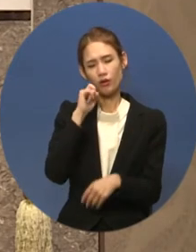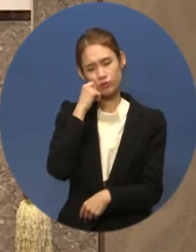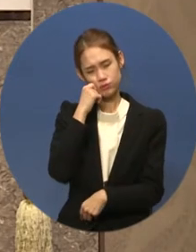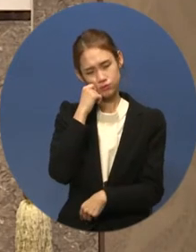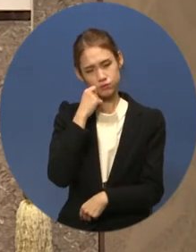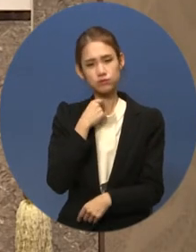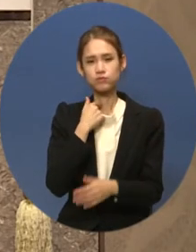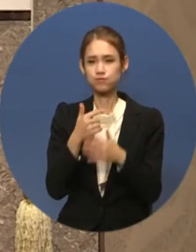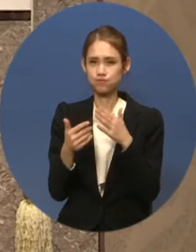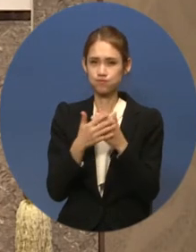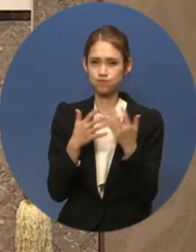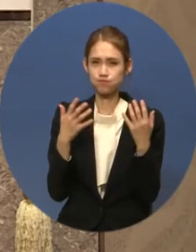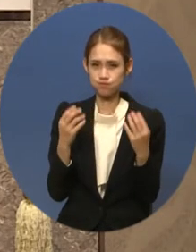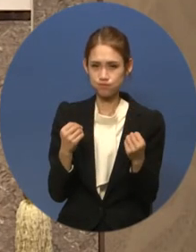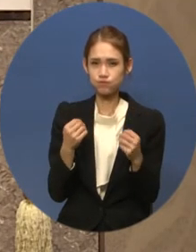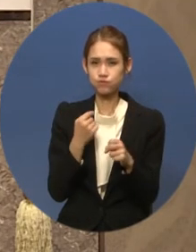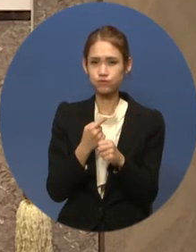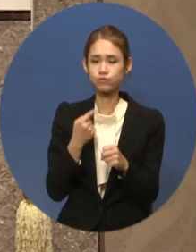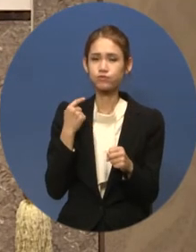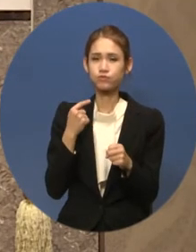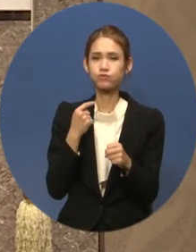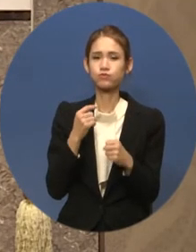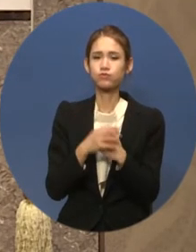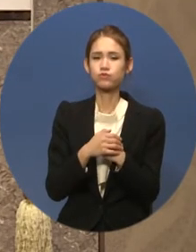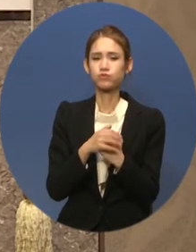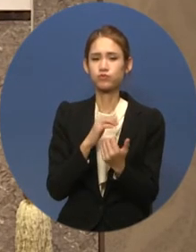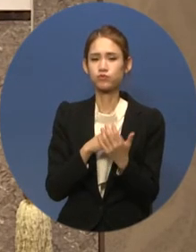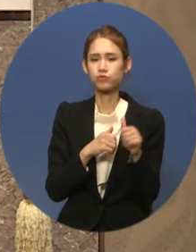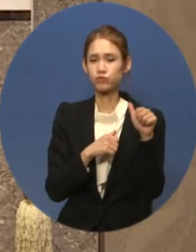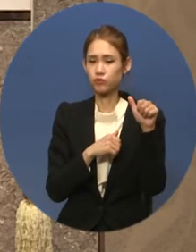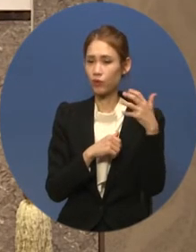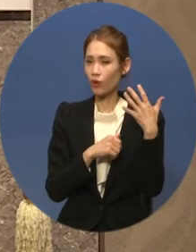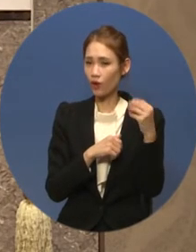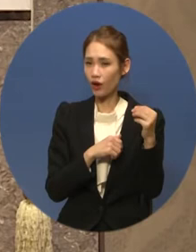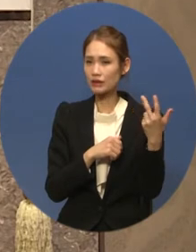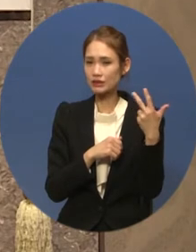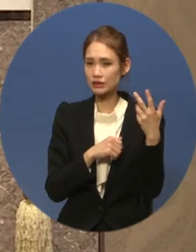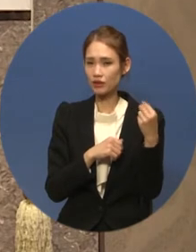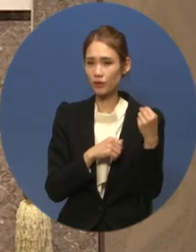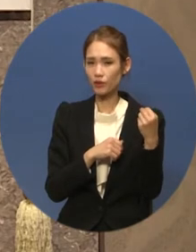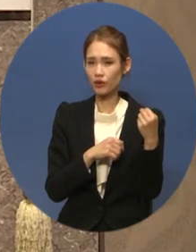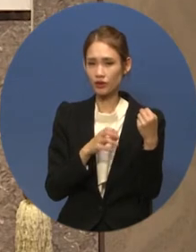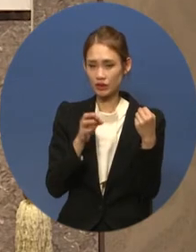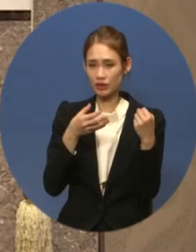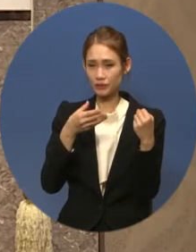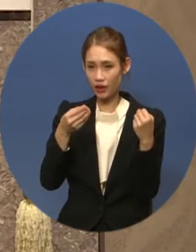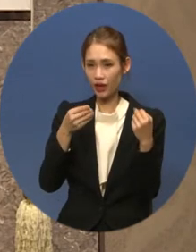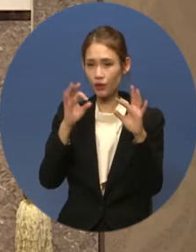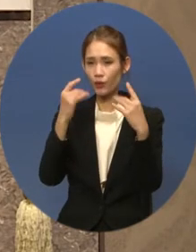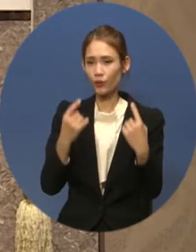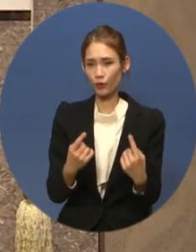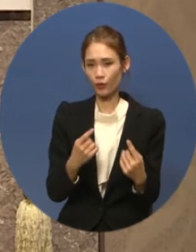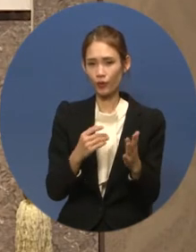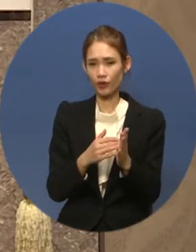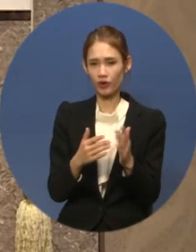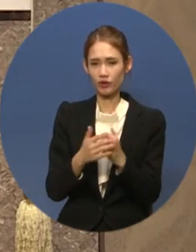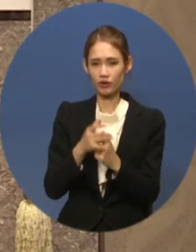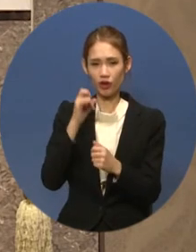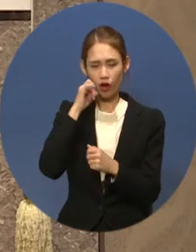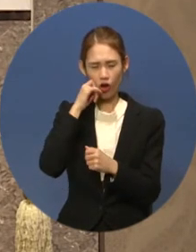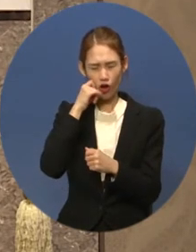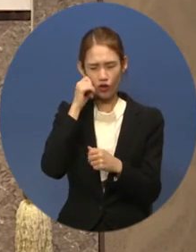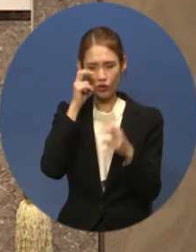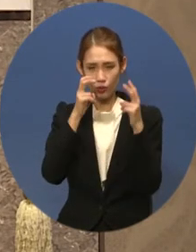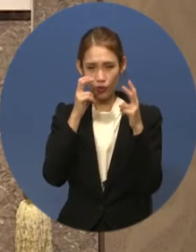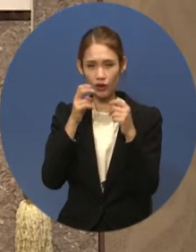됐습니다 그래서 작년에는 저희가 약한 5억 7천만원 정도의 임대료를 감면을 해서 어려운 업체를 같은